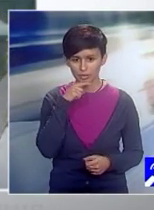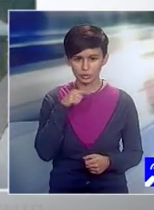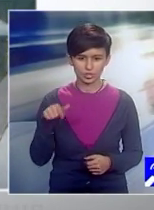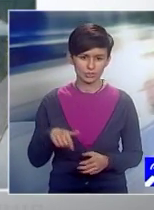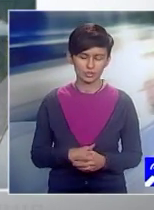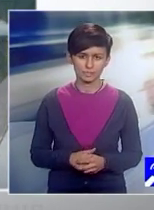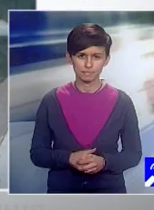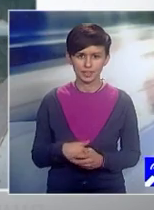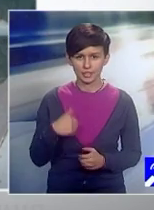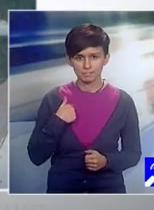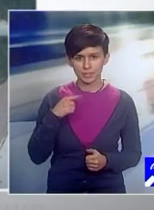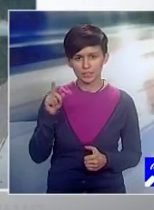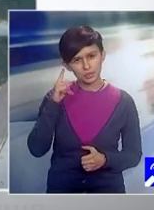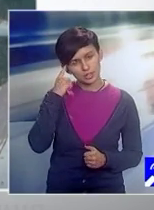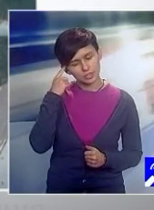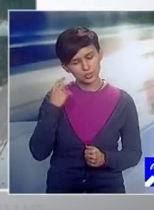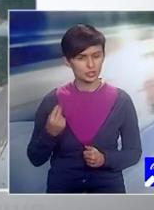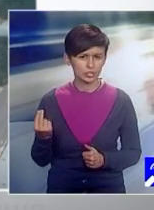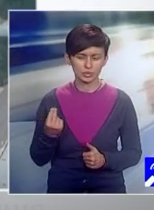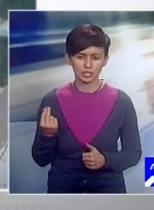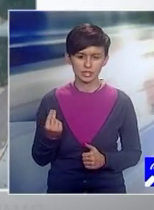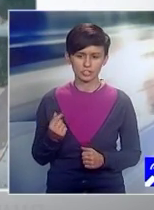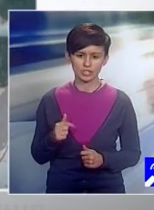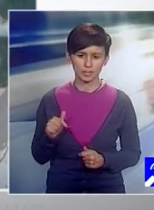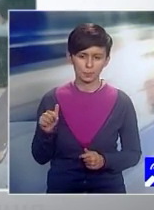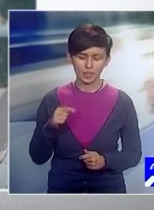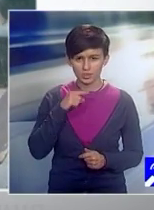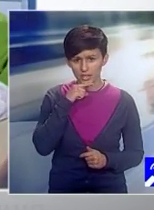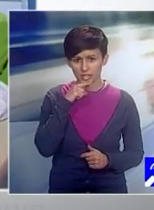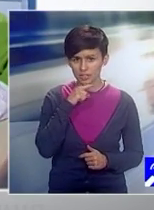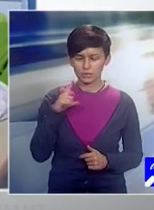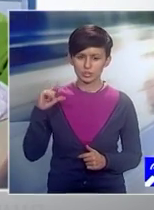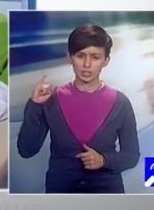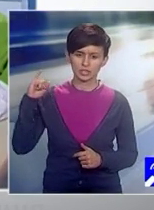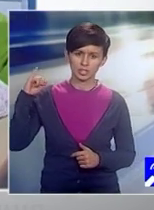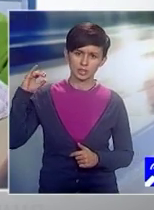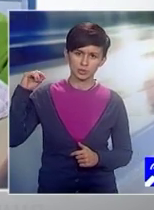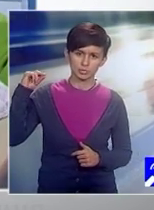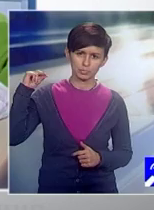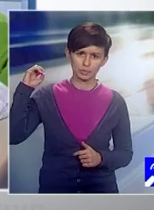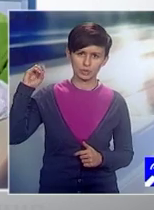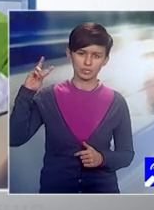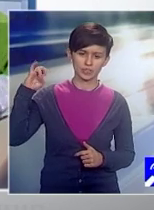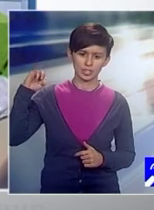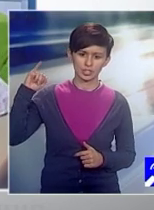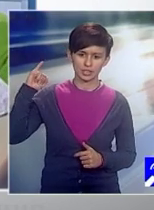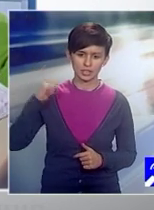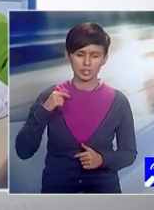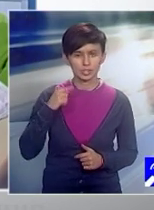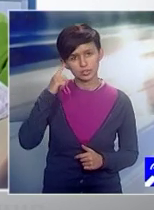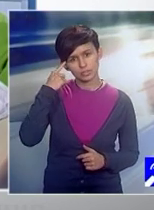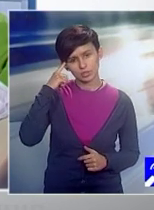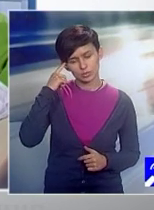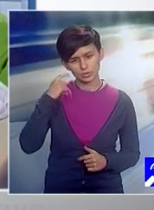nu știu de ce, nici până în ziua de astăzi, lipovenii, rușii lipoveni sunt destul de cunoscuți în, sau își formează